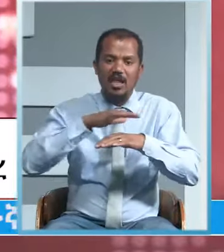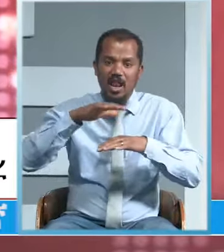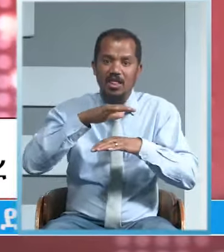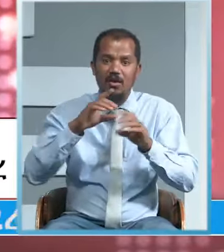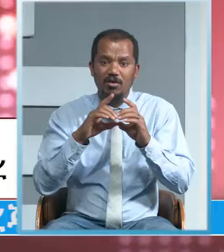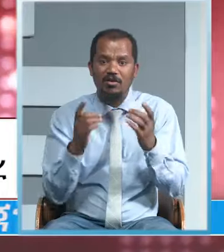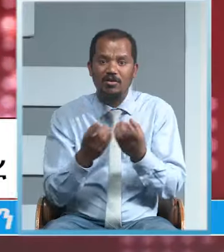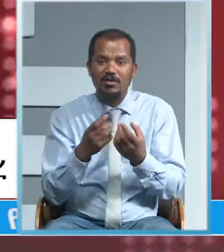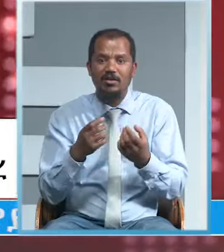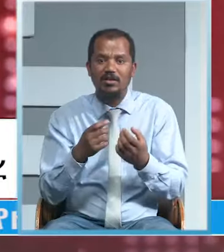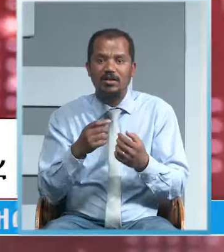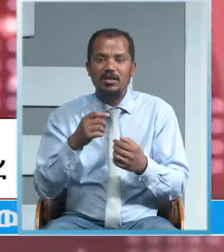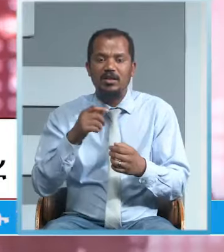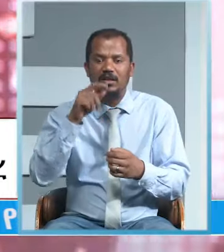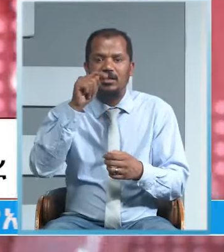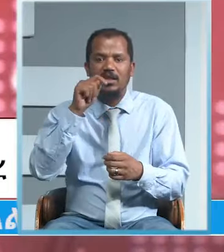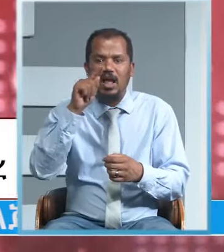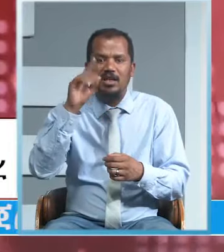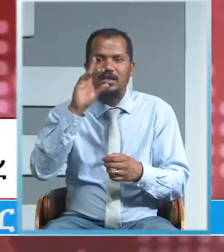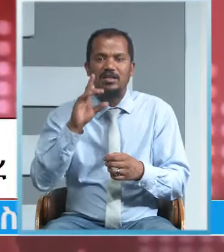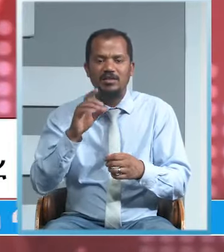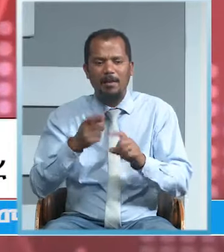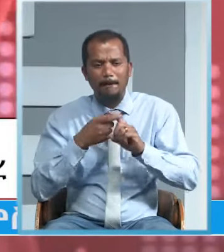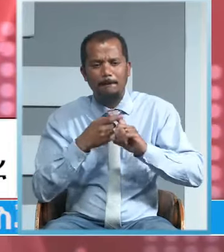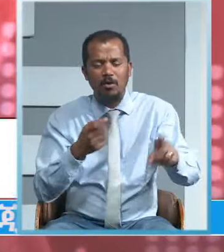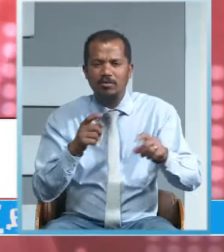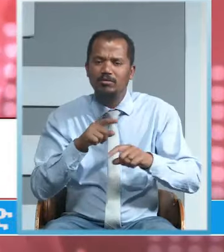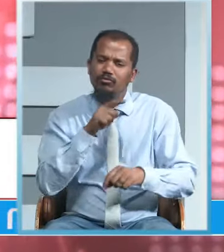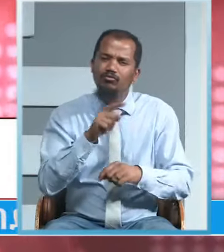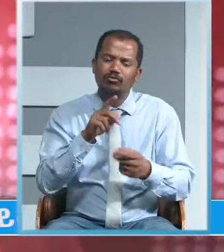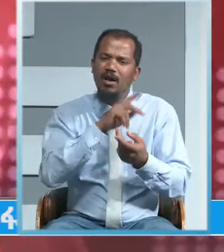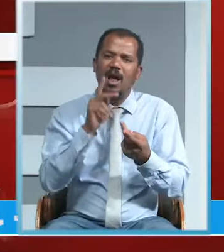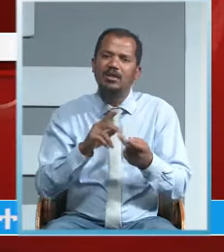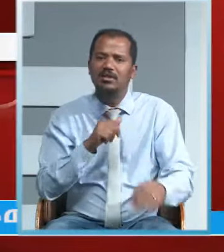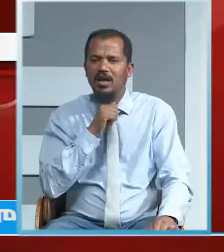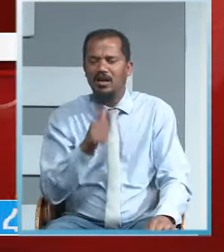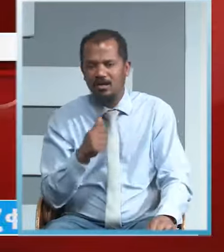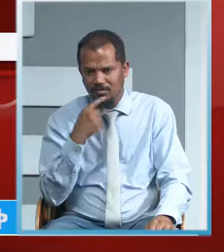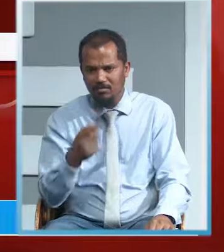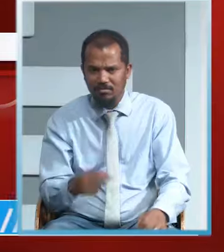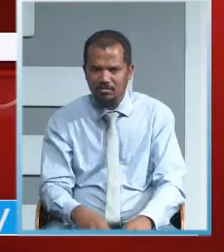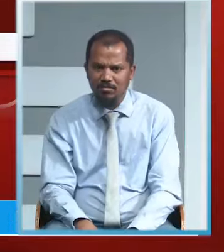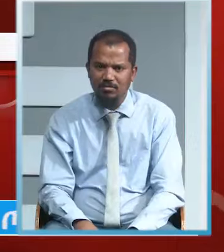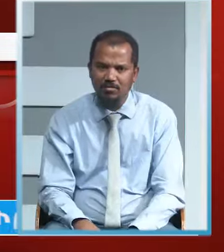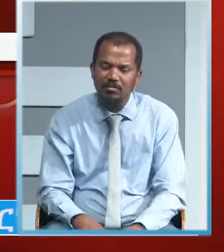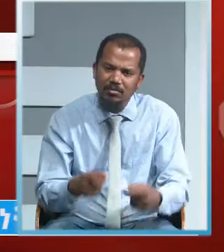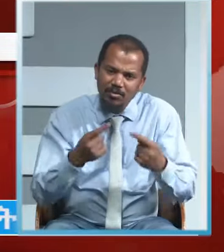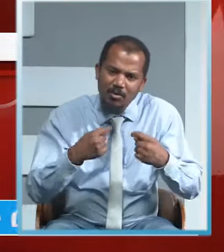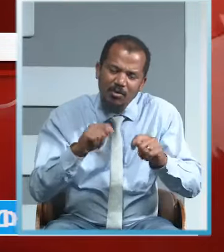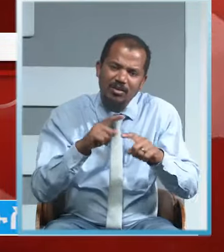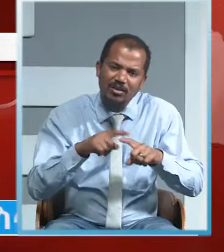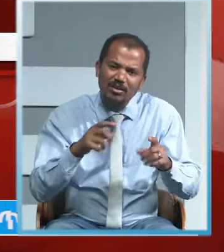ክፍል በታንክ የመምታት ሙከራ ቢደረግም እሱም አልተሳካም ብለዋል። ፈንጂው ተሞከረ፣ ያው